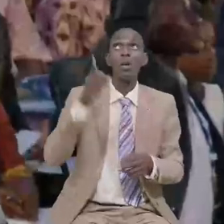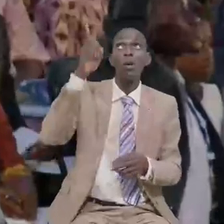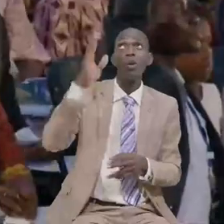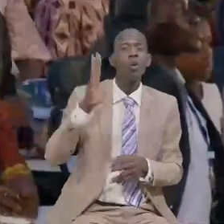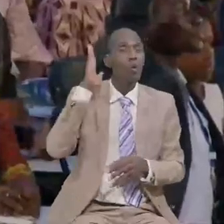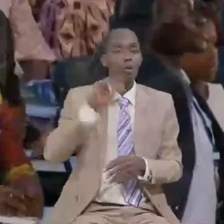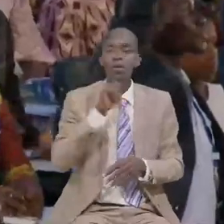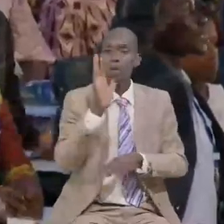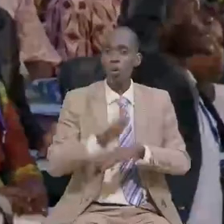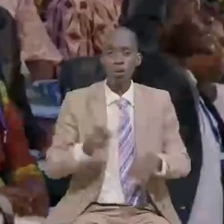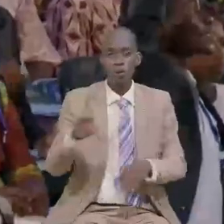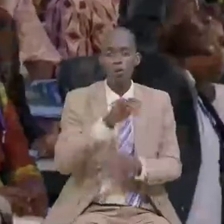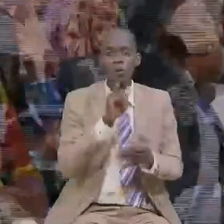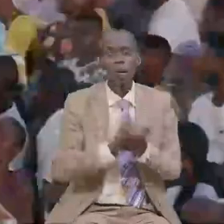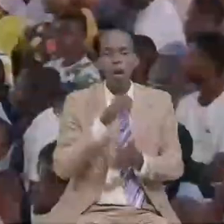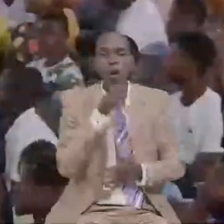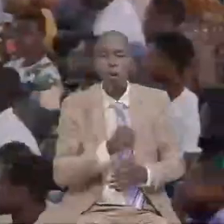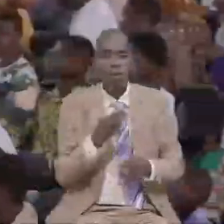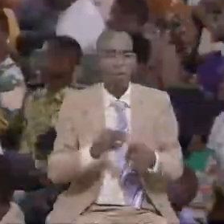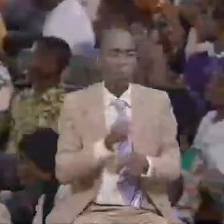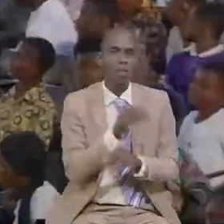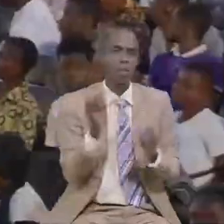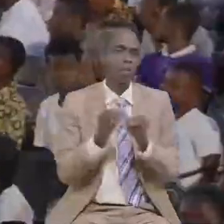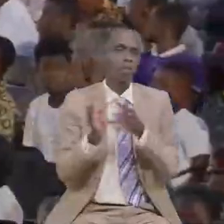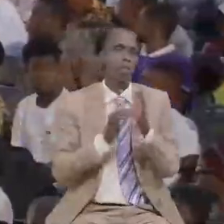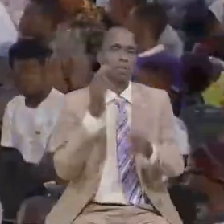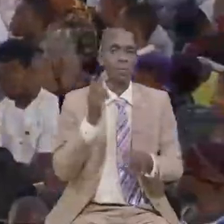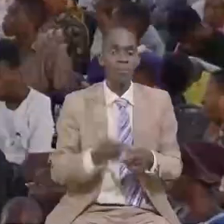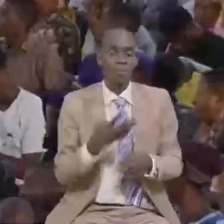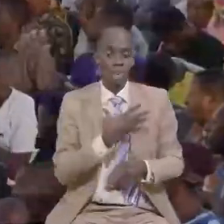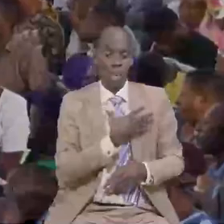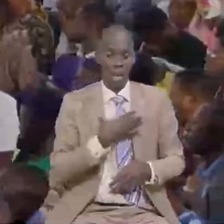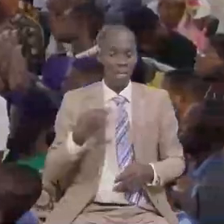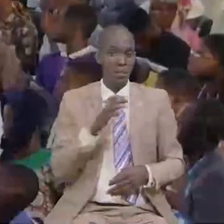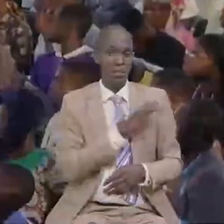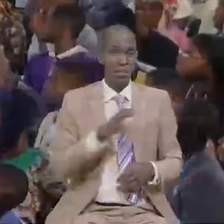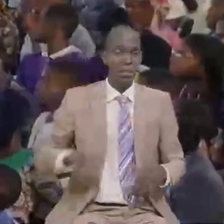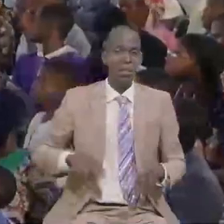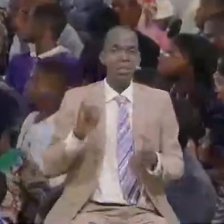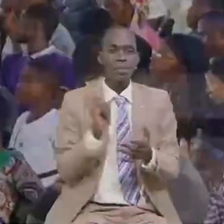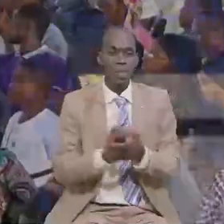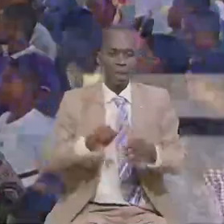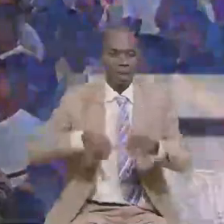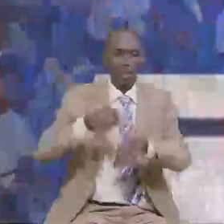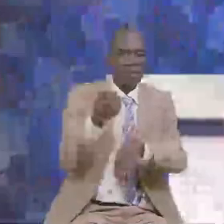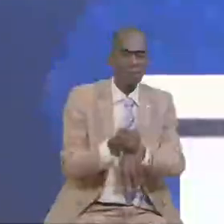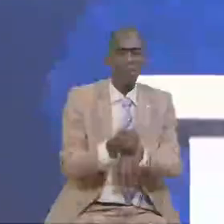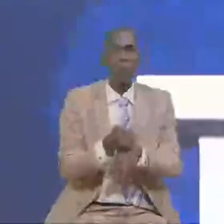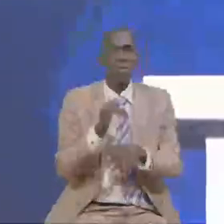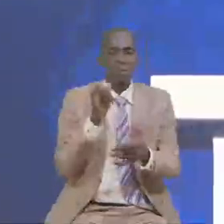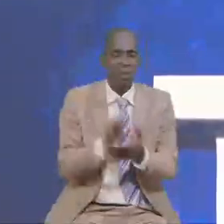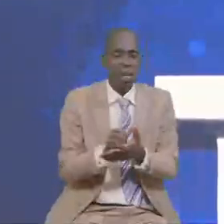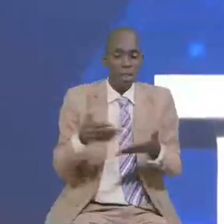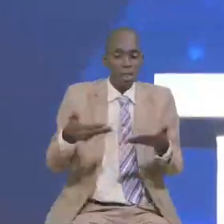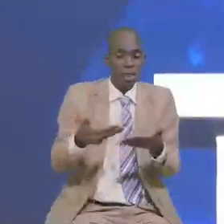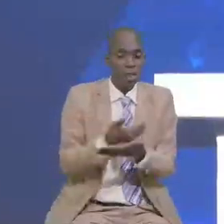ne va plus t'appeler le nom là. Et Christ qui a confirmé ça et